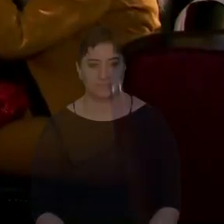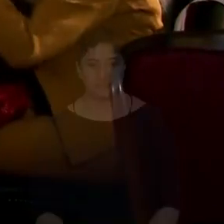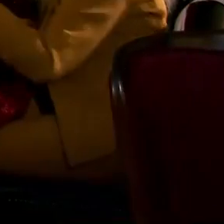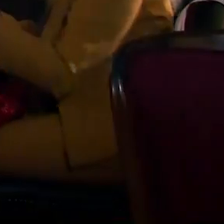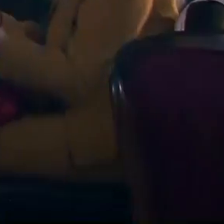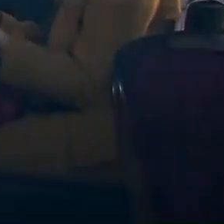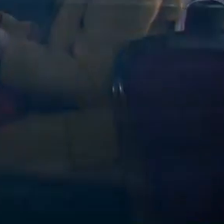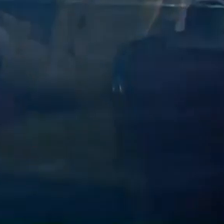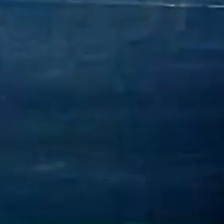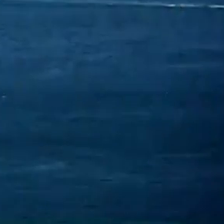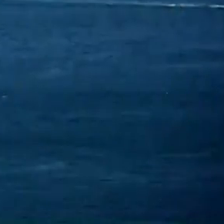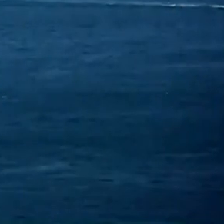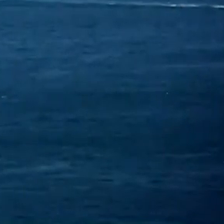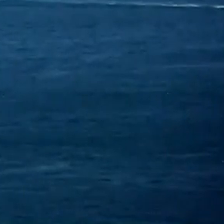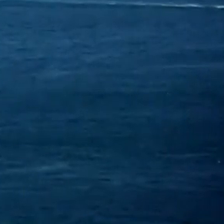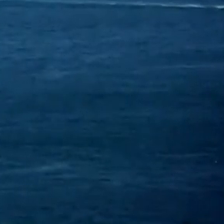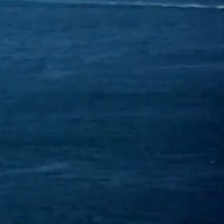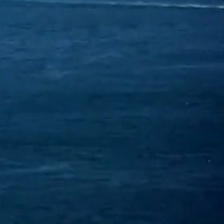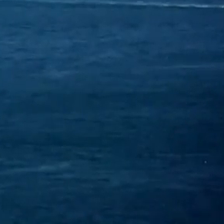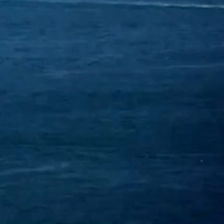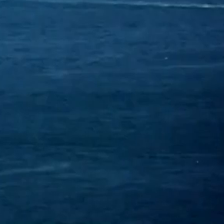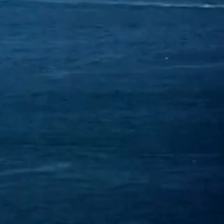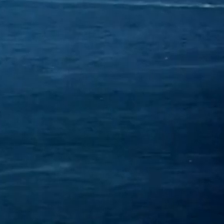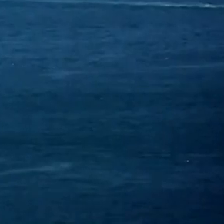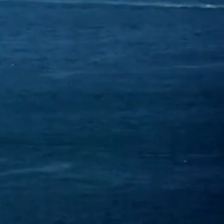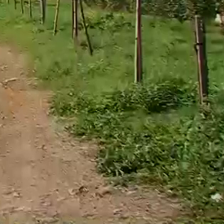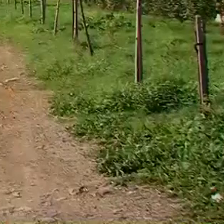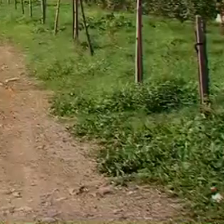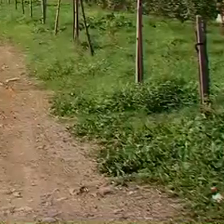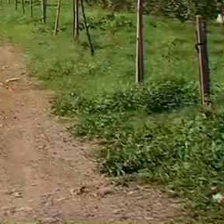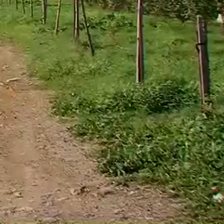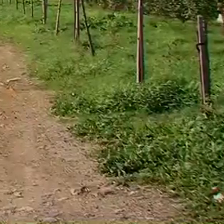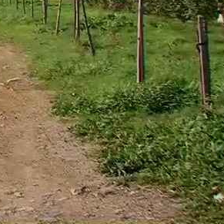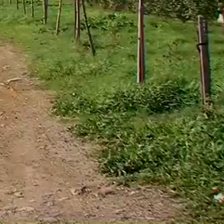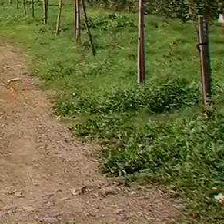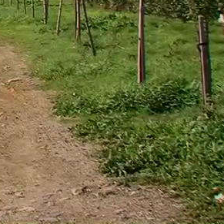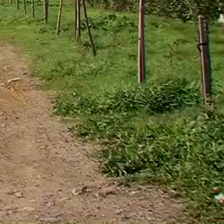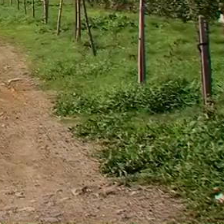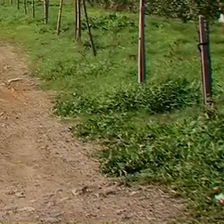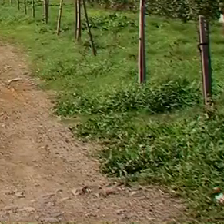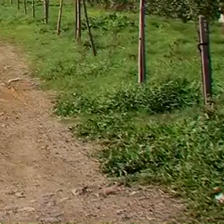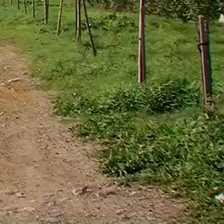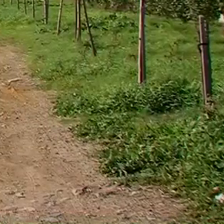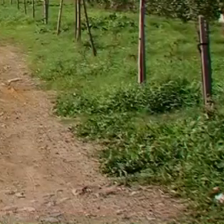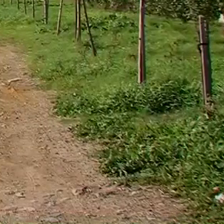kaldırdı. Biricik'in kullandığı beyaz araba yerleşim yerlerinden uzak tenha bir yolda seyir